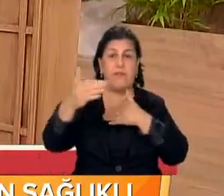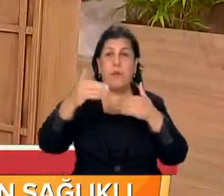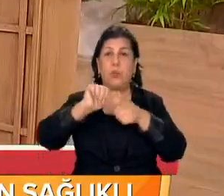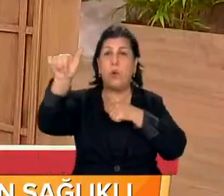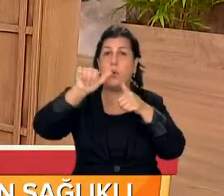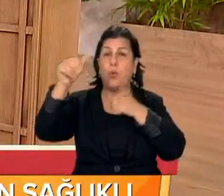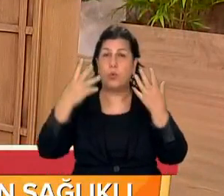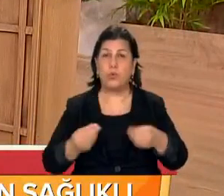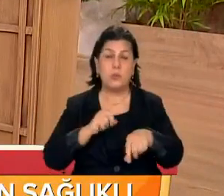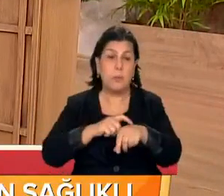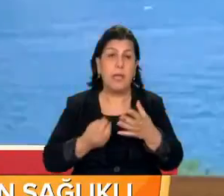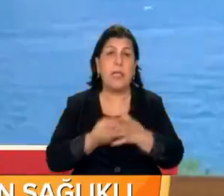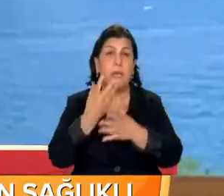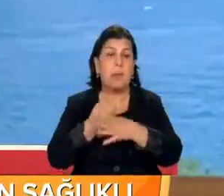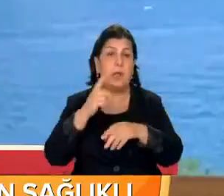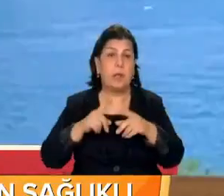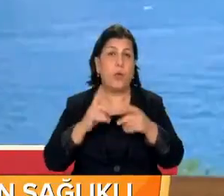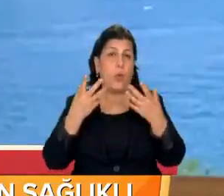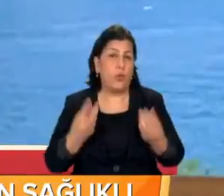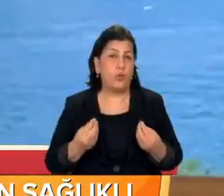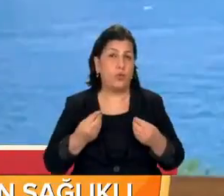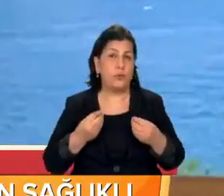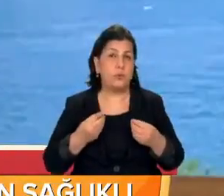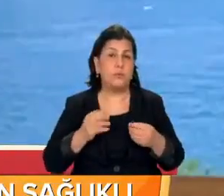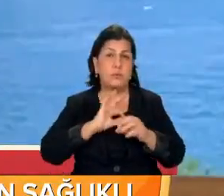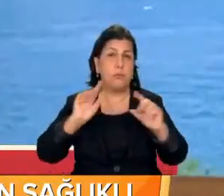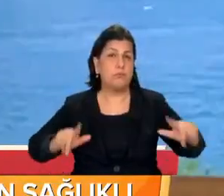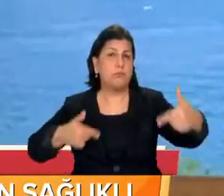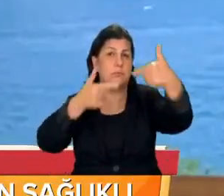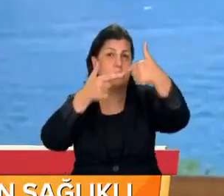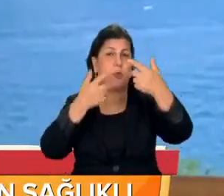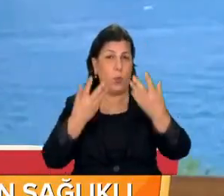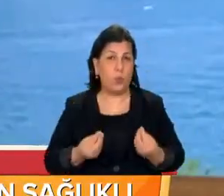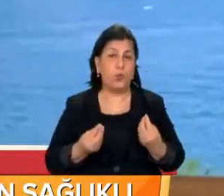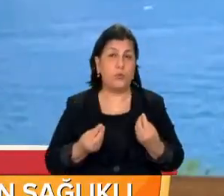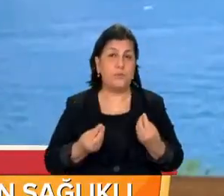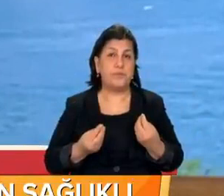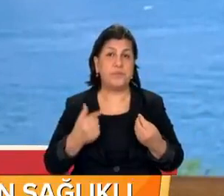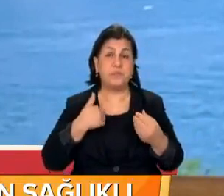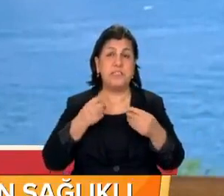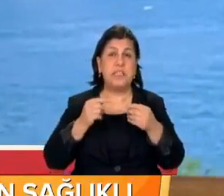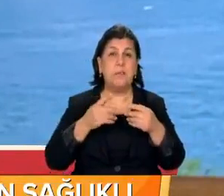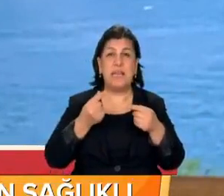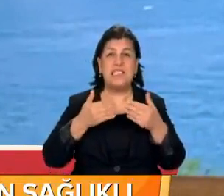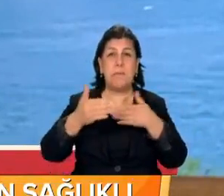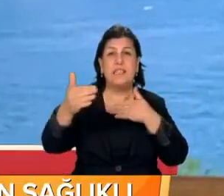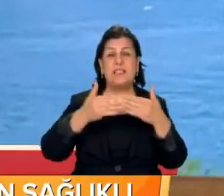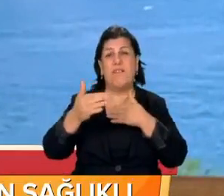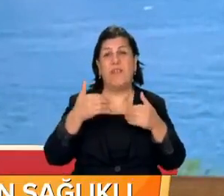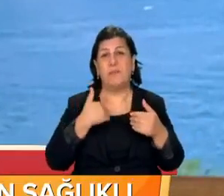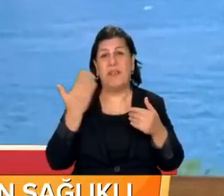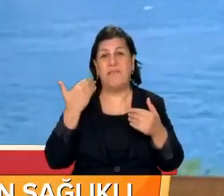olduğu durumlar zamanlamanın yetişemediği durumlarda online yardım platformları var ama biz biraz mesafeli idik